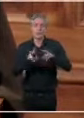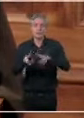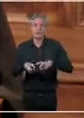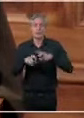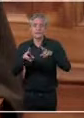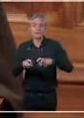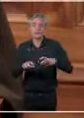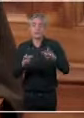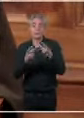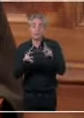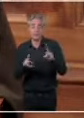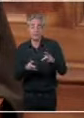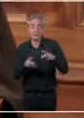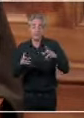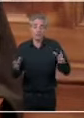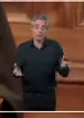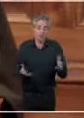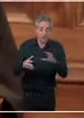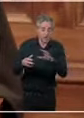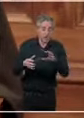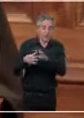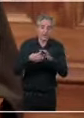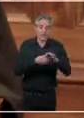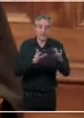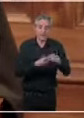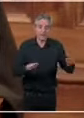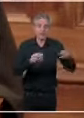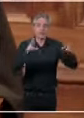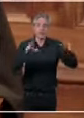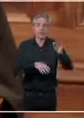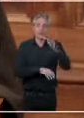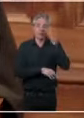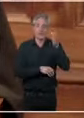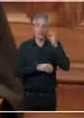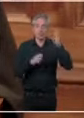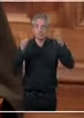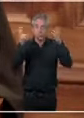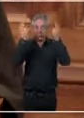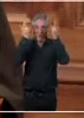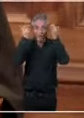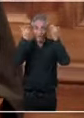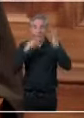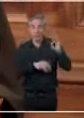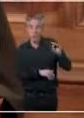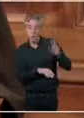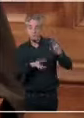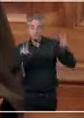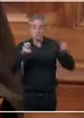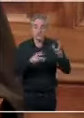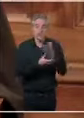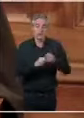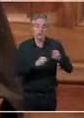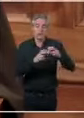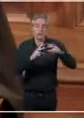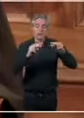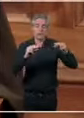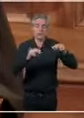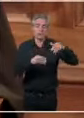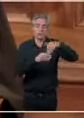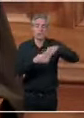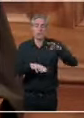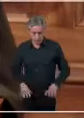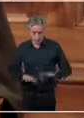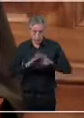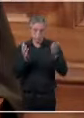urbaine favorisant les liens avec la population, la ferme du Lapin Bleu, donc qui produit des endives dans le quartier